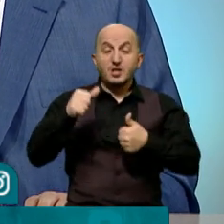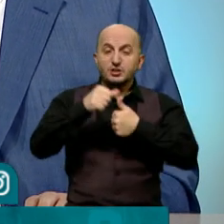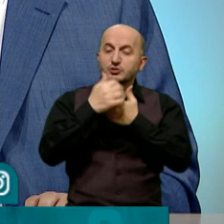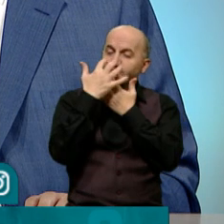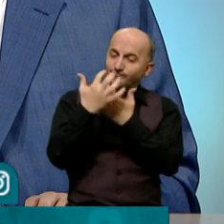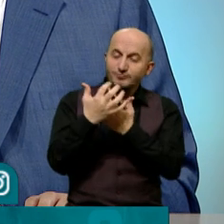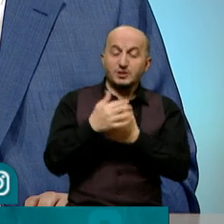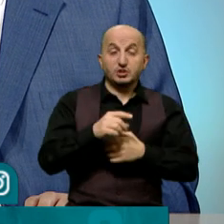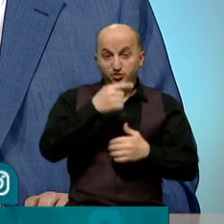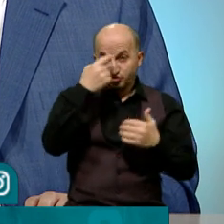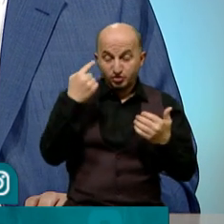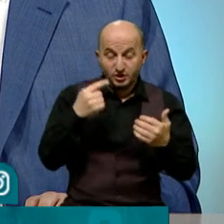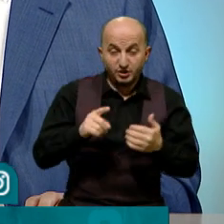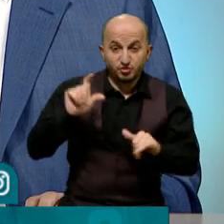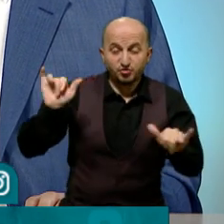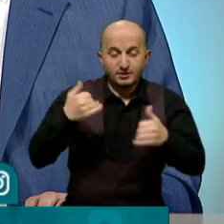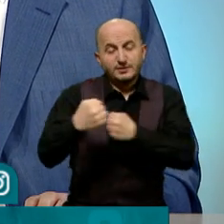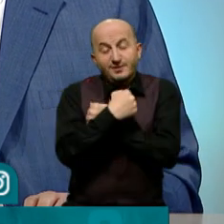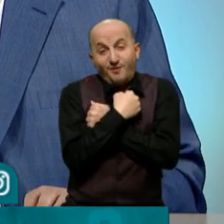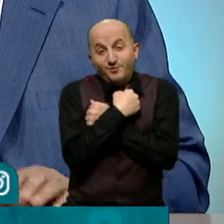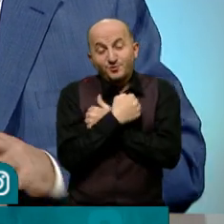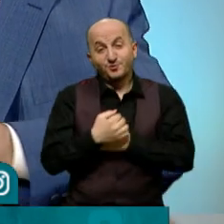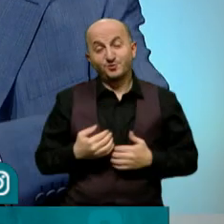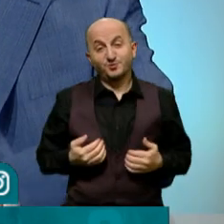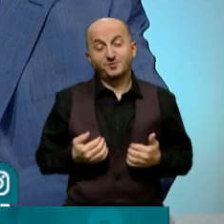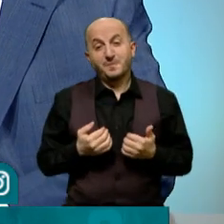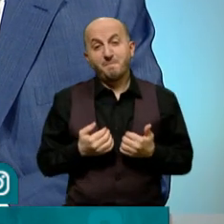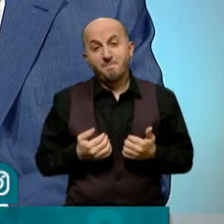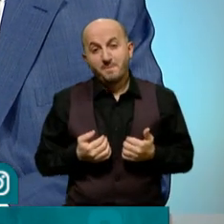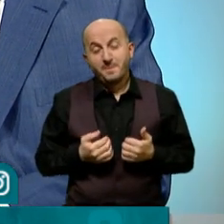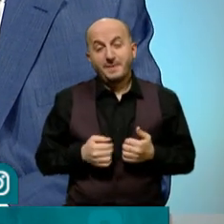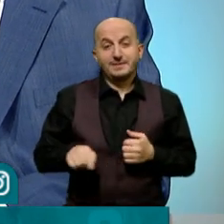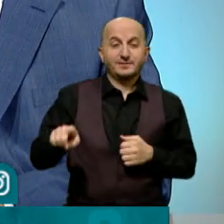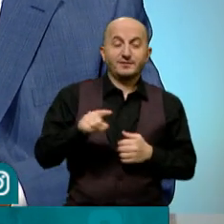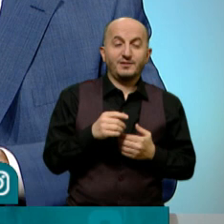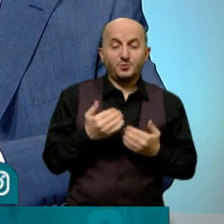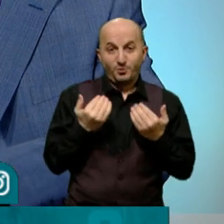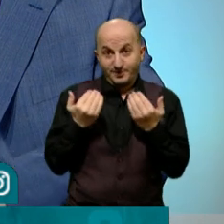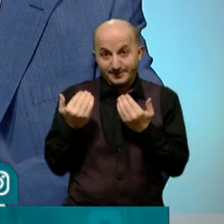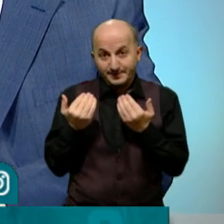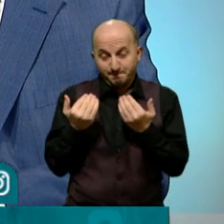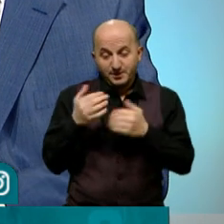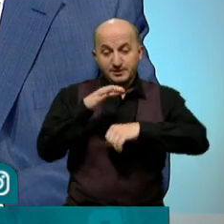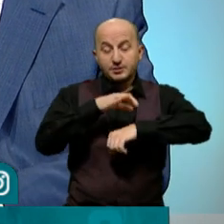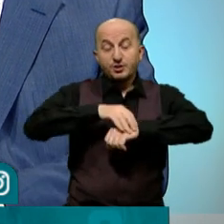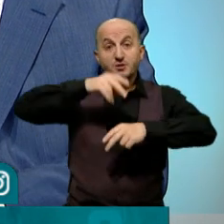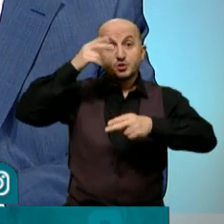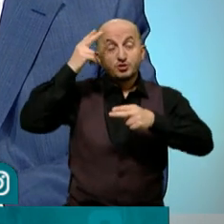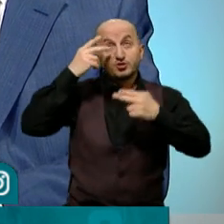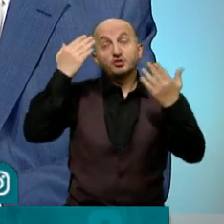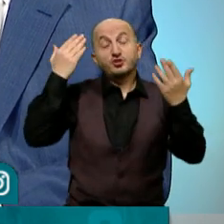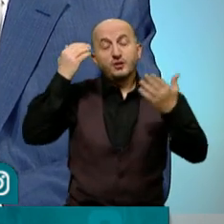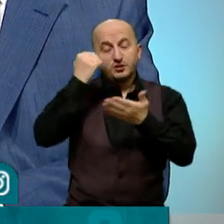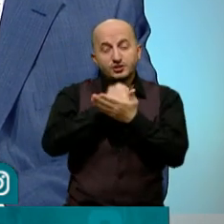rahmet etsin. İnşallah cennette kavuşursunuz niyazımızla. Size de dua etmiş olalım. Hastalıklarınız da inşallah şifa